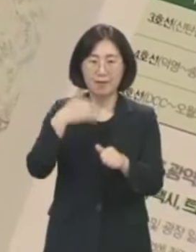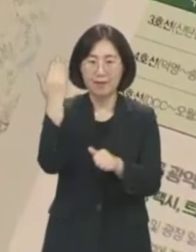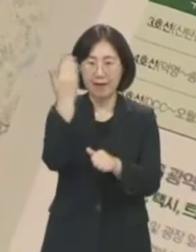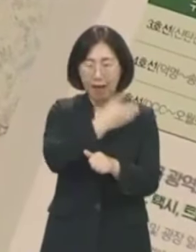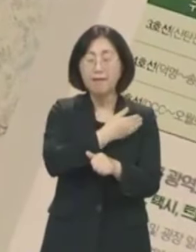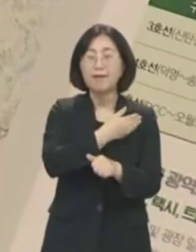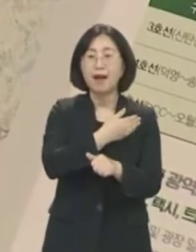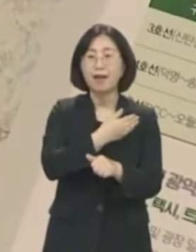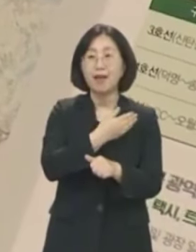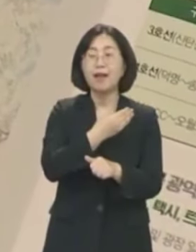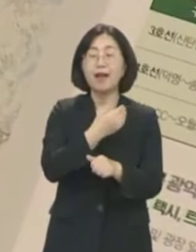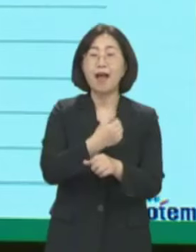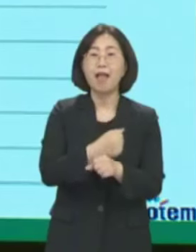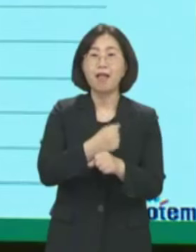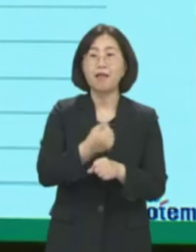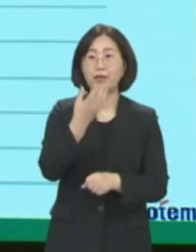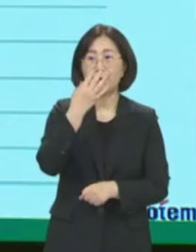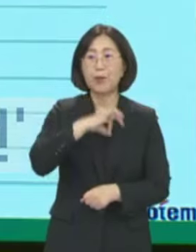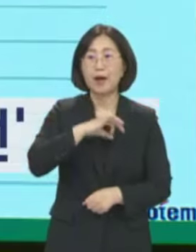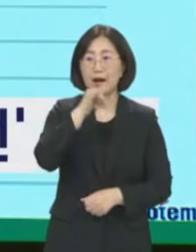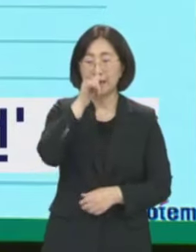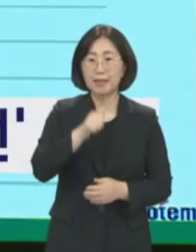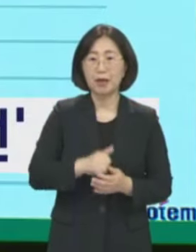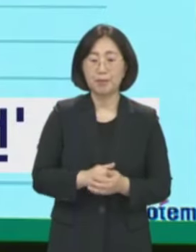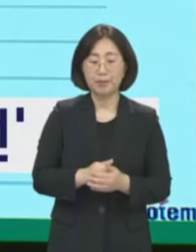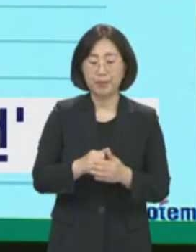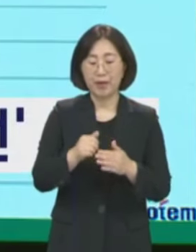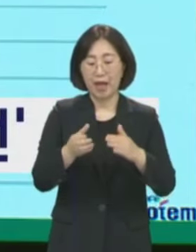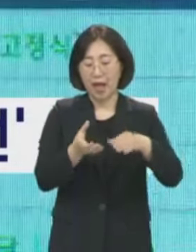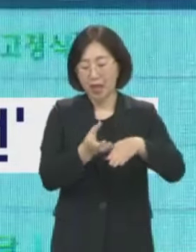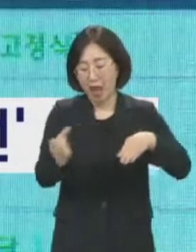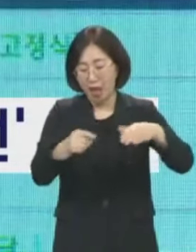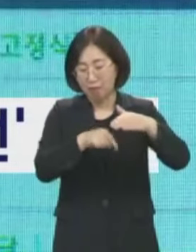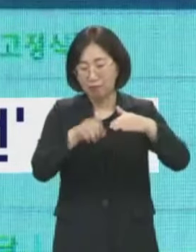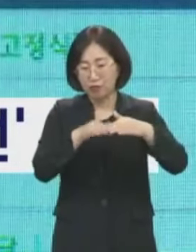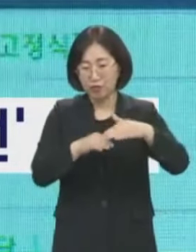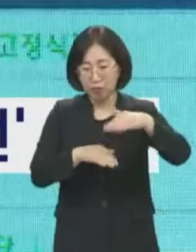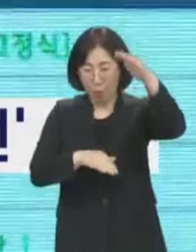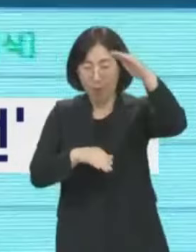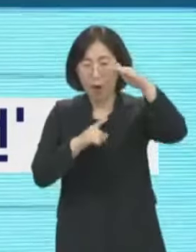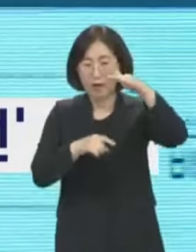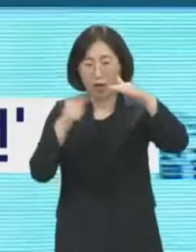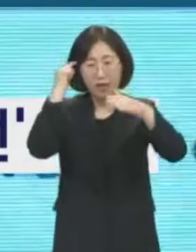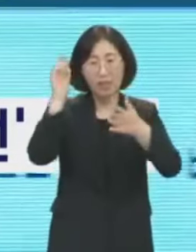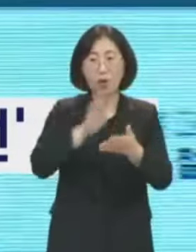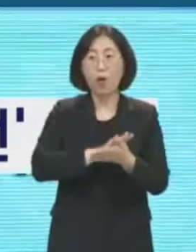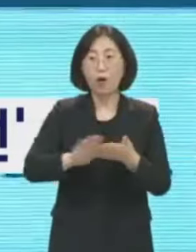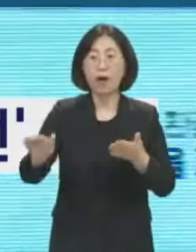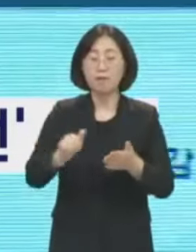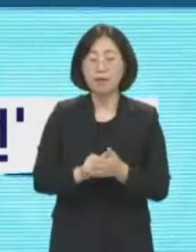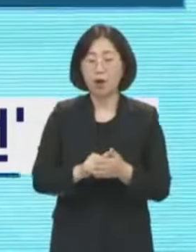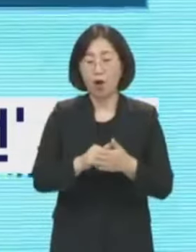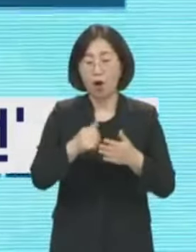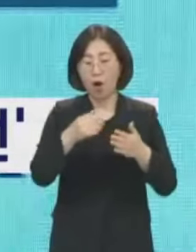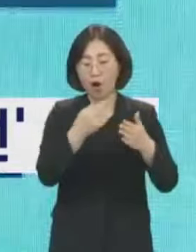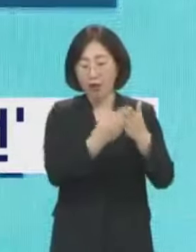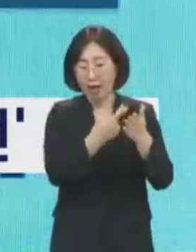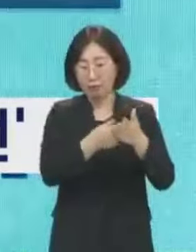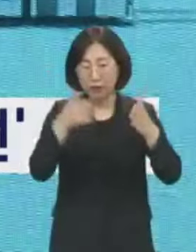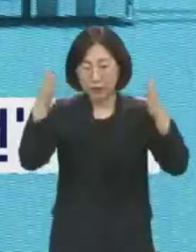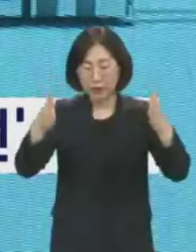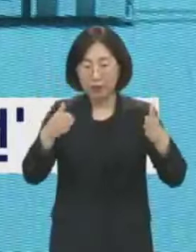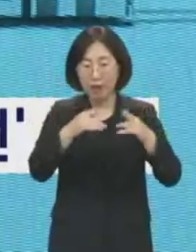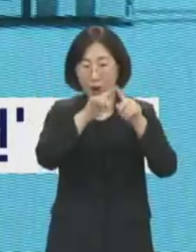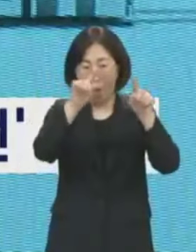것으로 기대됩니다. 내부는 높여 개방감을 선사하고 측면 유리에 투명 OLED를 설치해 노선과